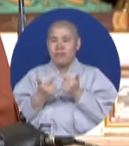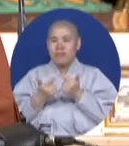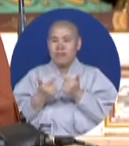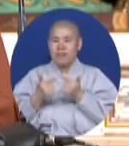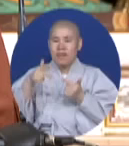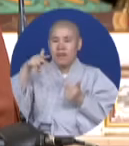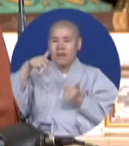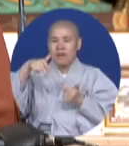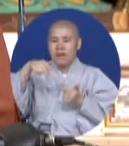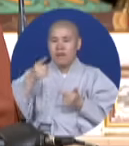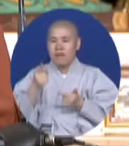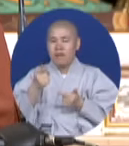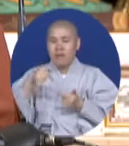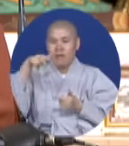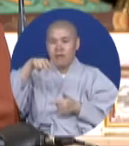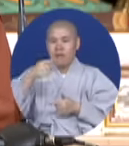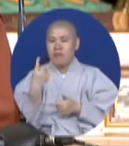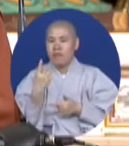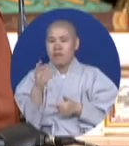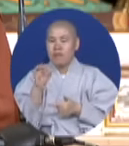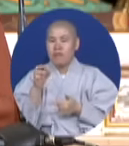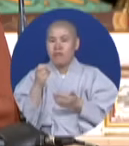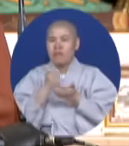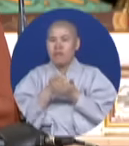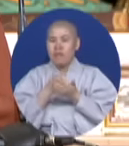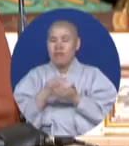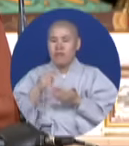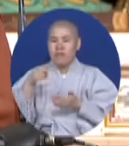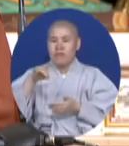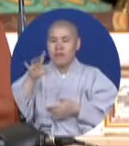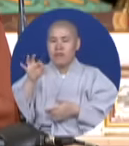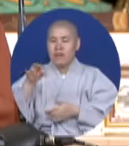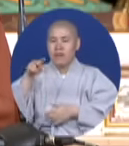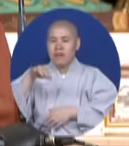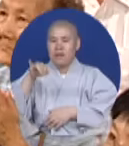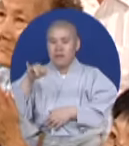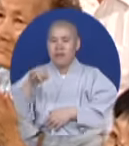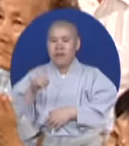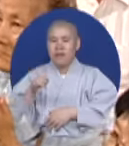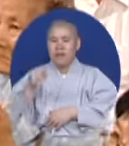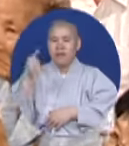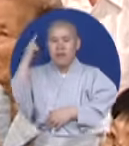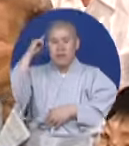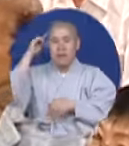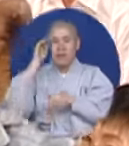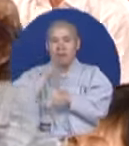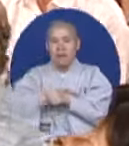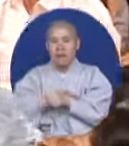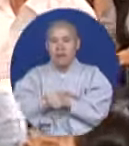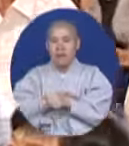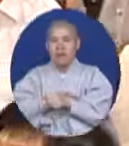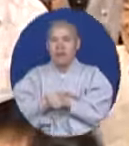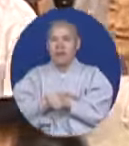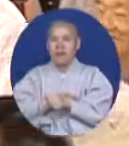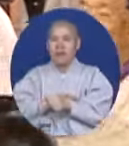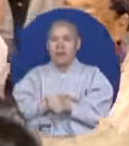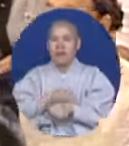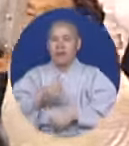종법생지라고 해가지고 지혜가 나와서 보는 거 그걸 깨달음이라고 해요. 종법생지에 법으로부터